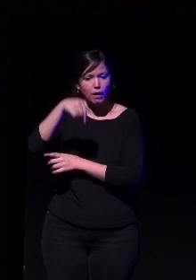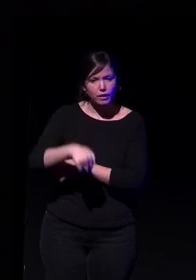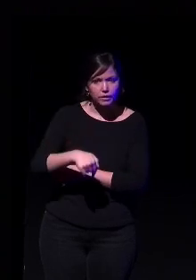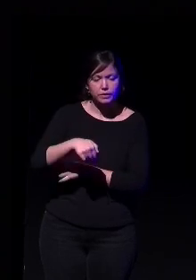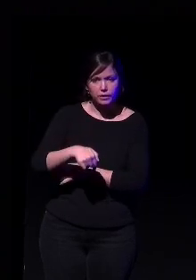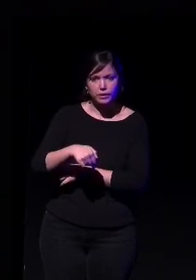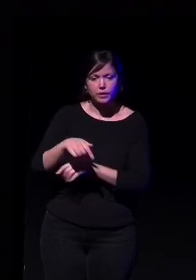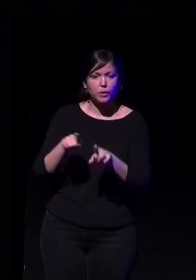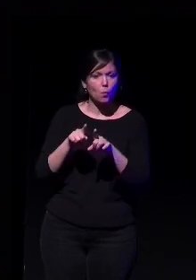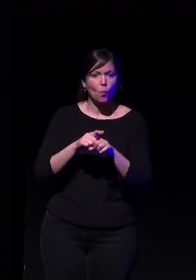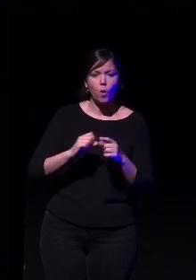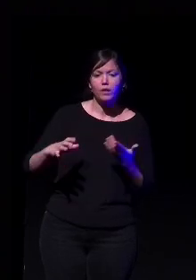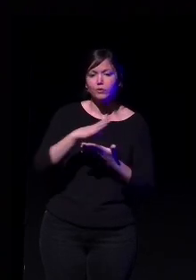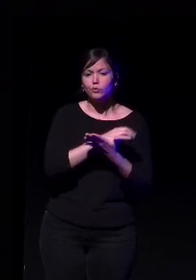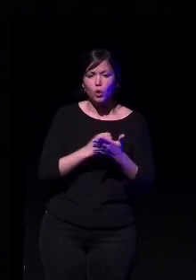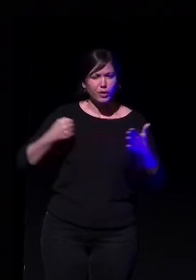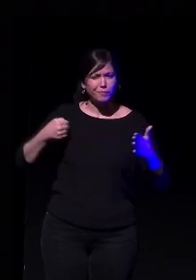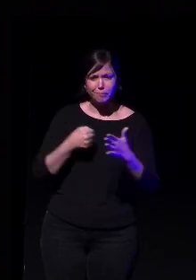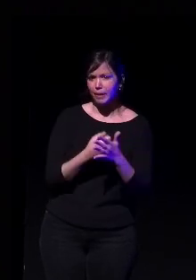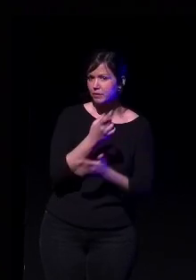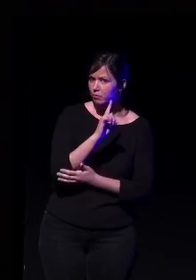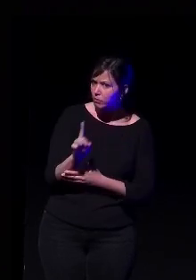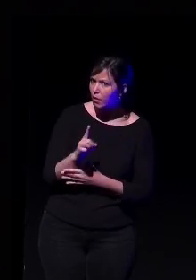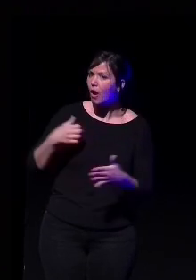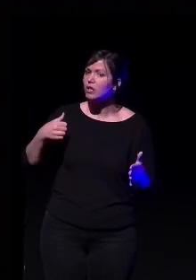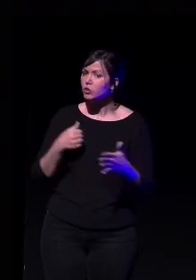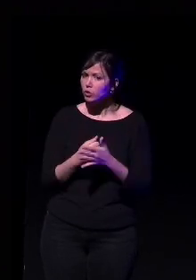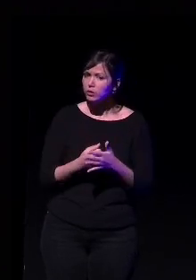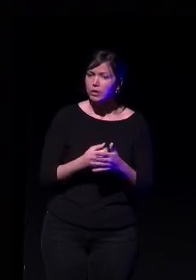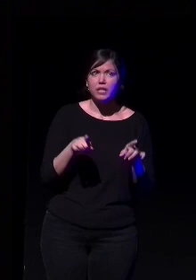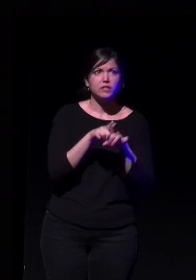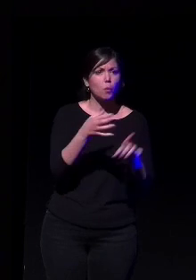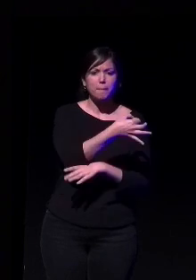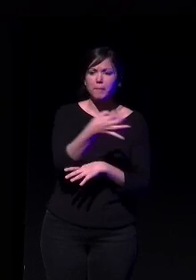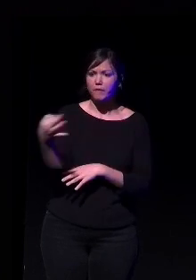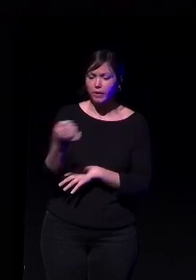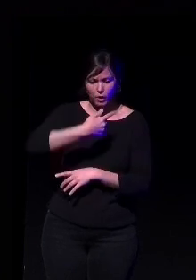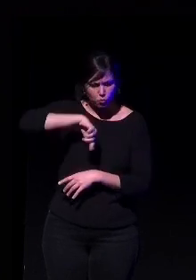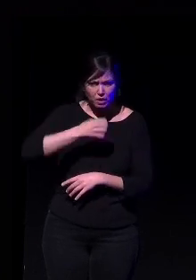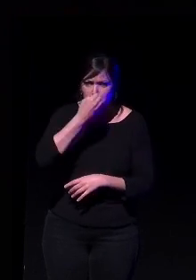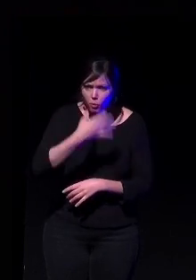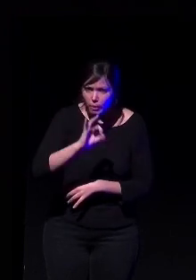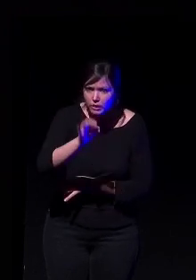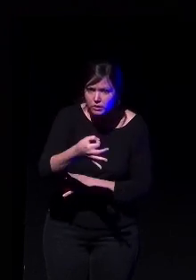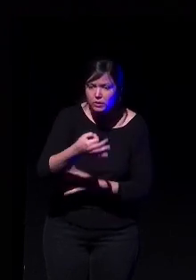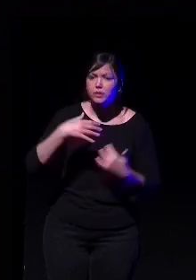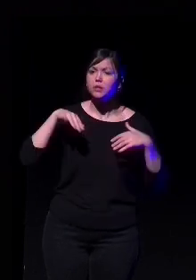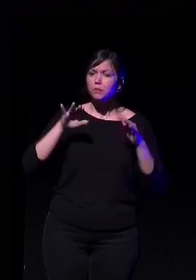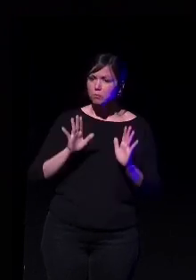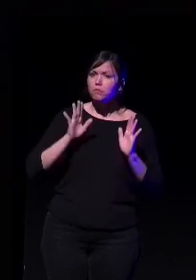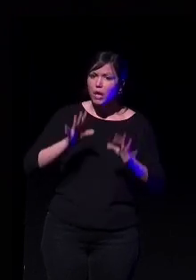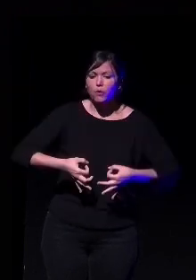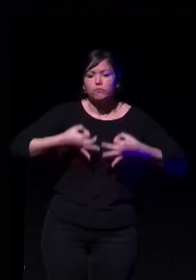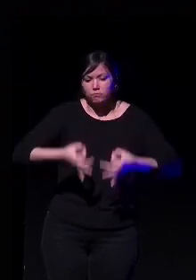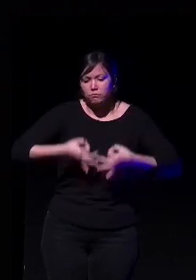destinació, com arreu, no ha tocat sostre. El sostre és excel·lència i nosaltres som excel·lents, però